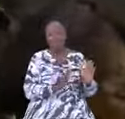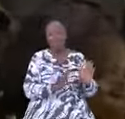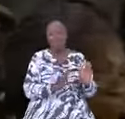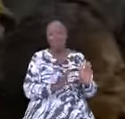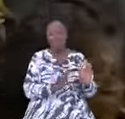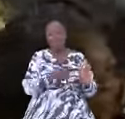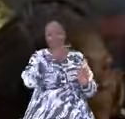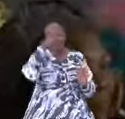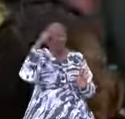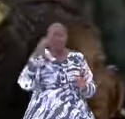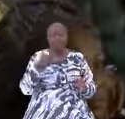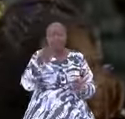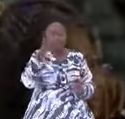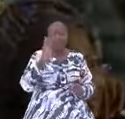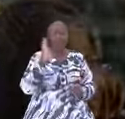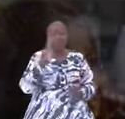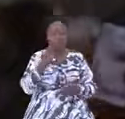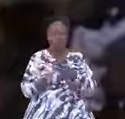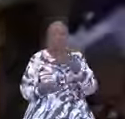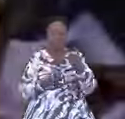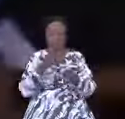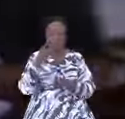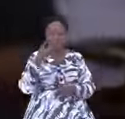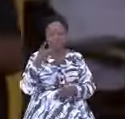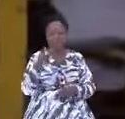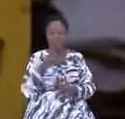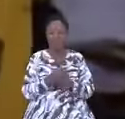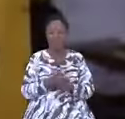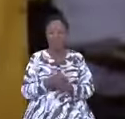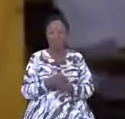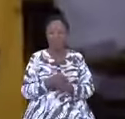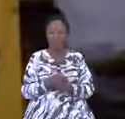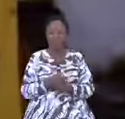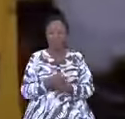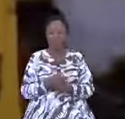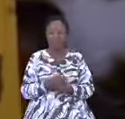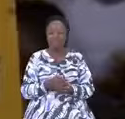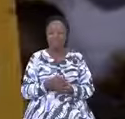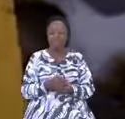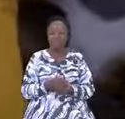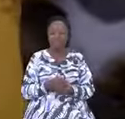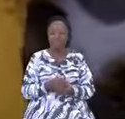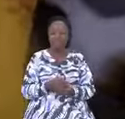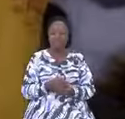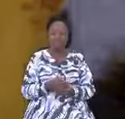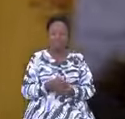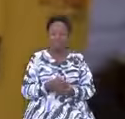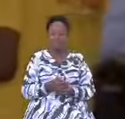continuer et faisons vite et nous autres soyons un esprit de prière